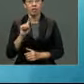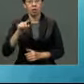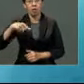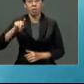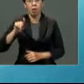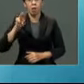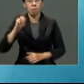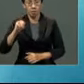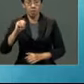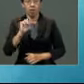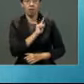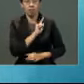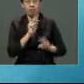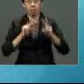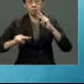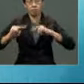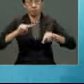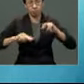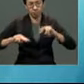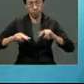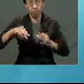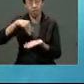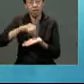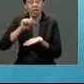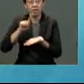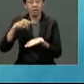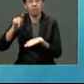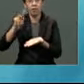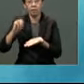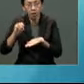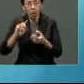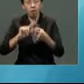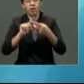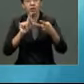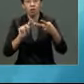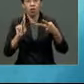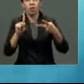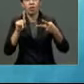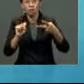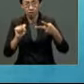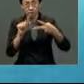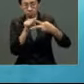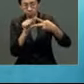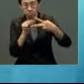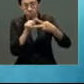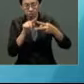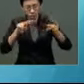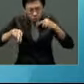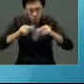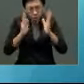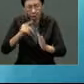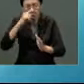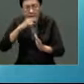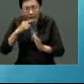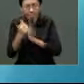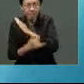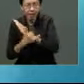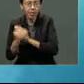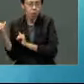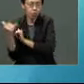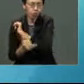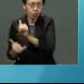ะครับทางหน่วยงานที่ดูแลคนไทยแล้วก็กต.ด้วยนะครับที่ดูแลคนไทยกลับมาจากต่างประเทศทั้งสิ้นนะครับ